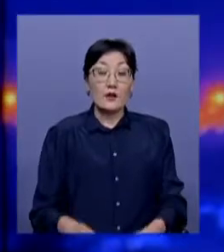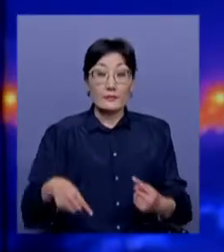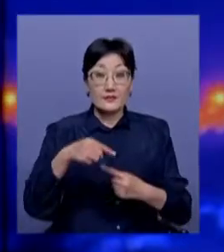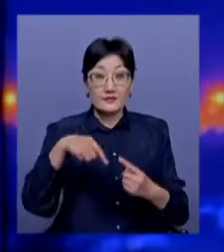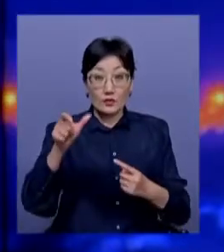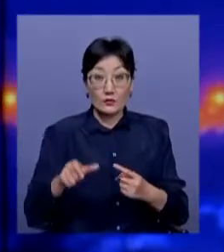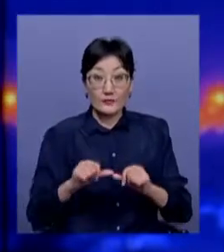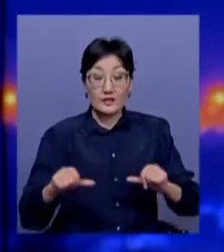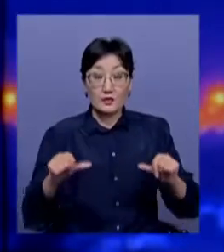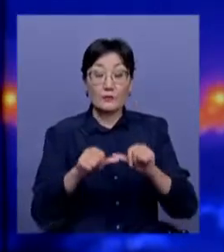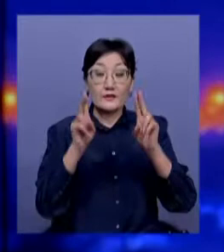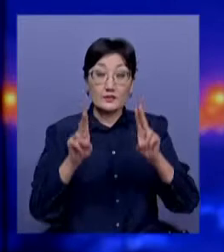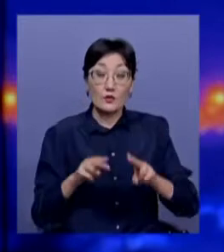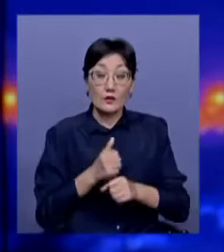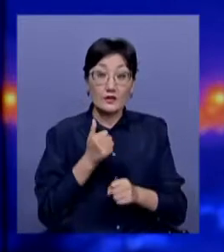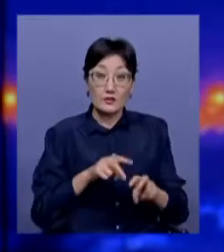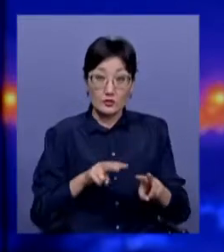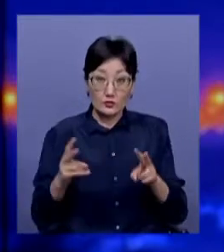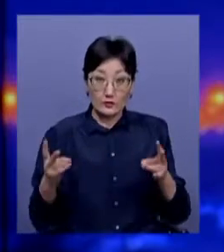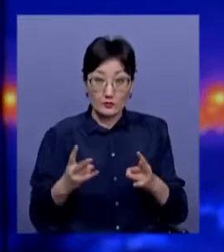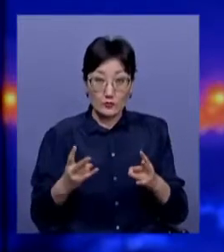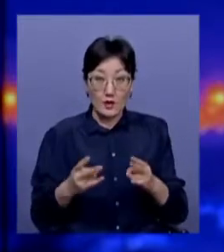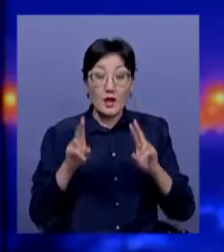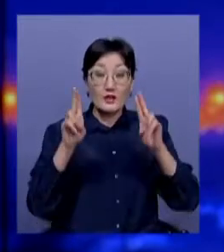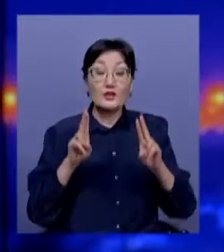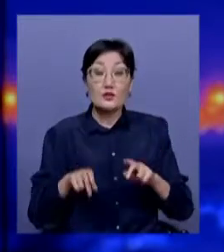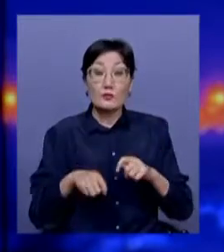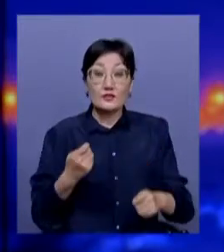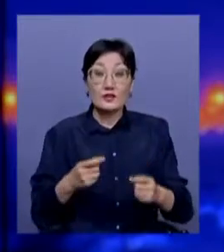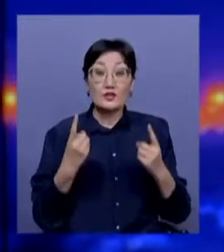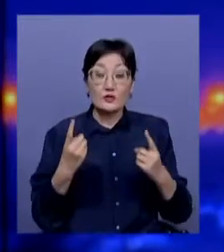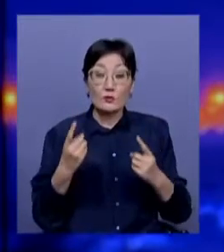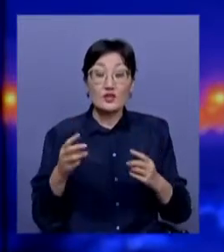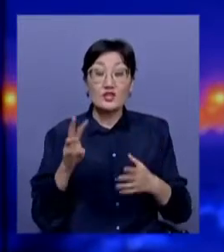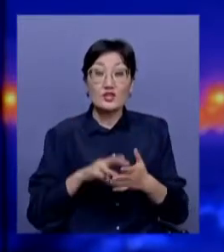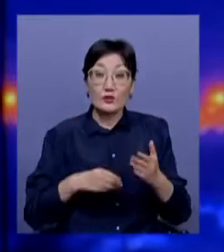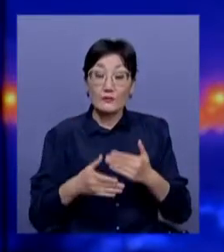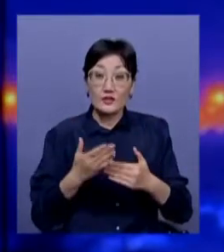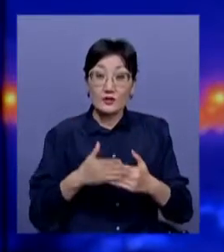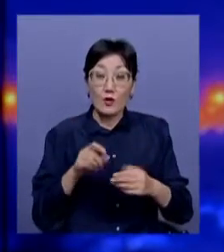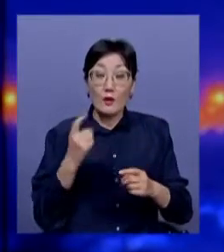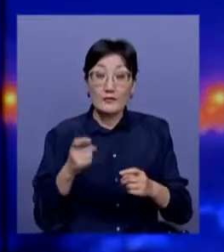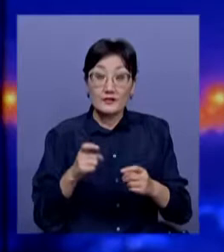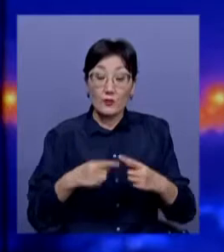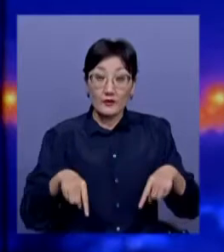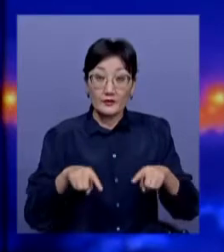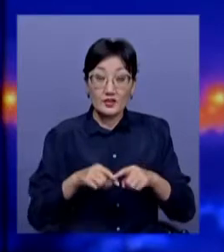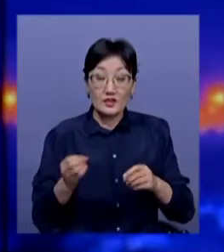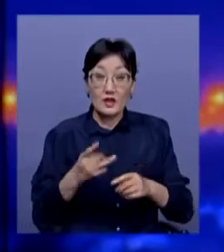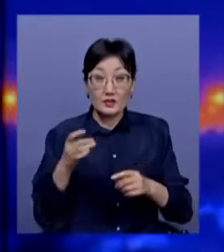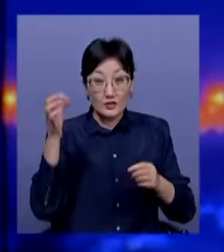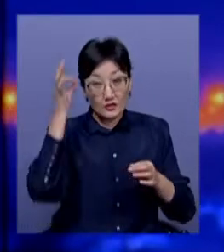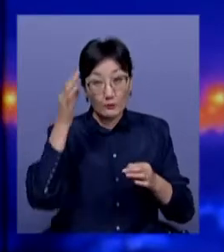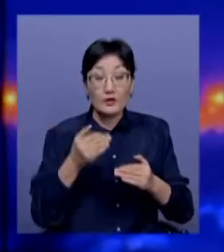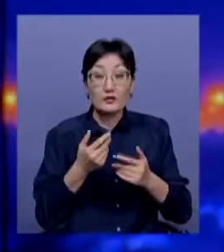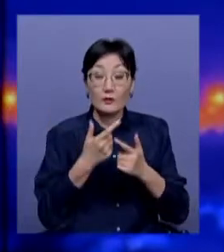Бизнесмендер де карантин талаптарын қатаң сақтаулары тиіс. Ереже бұзылса, ірі көлемде айыппұл төлейтінін кәсіпкерлер палатасы тағы естеріне